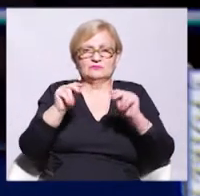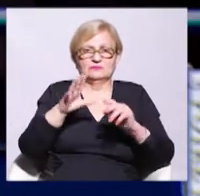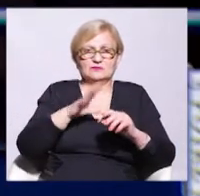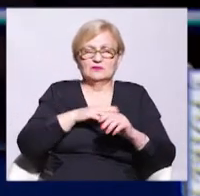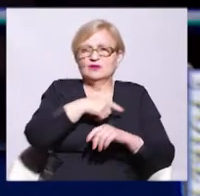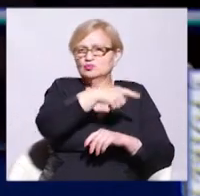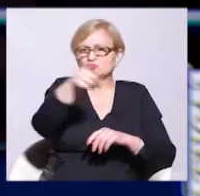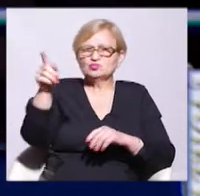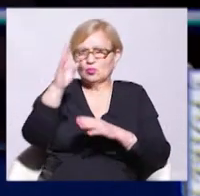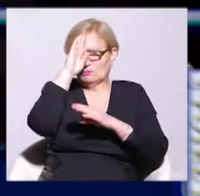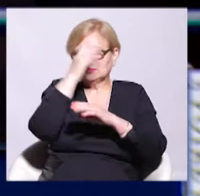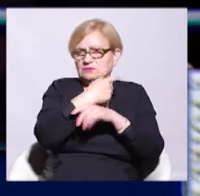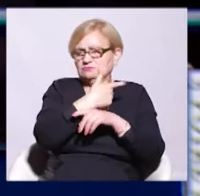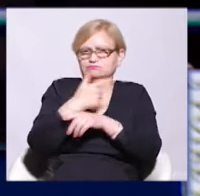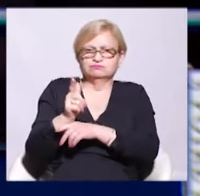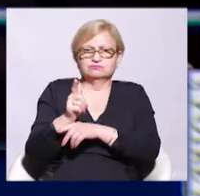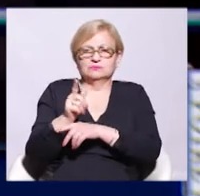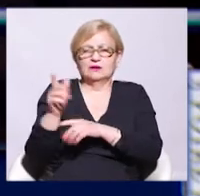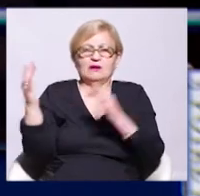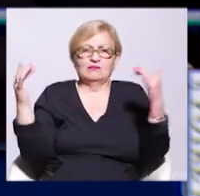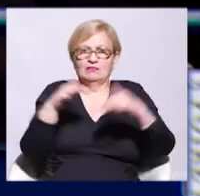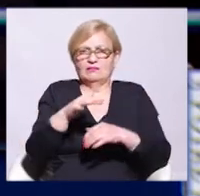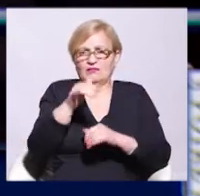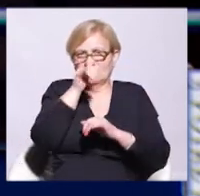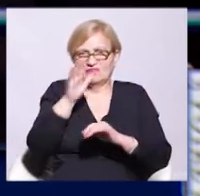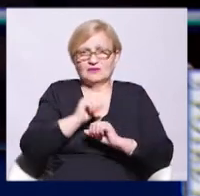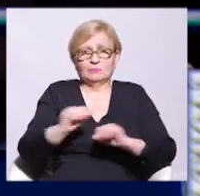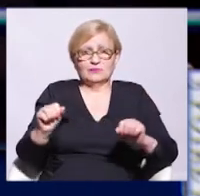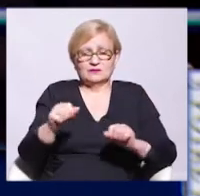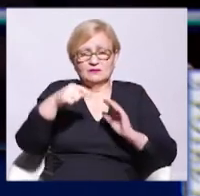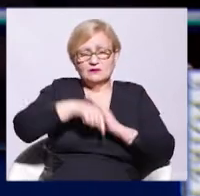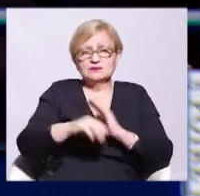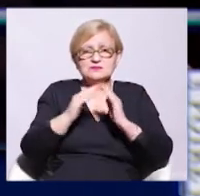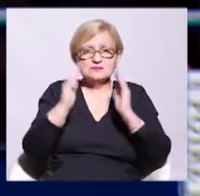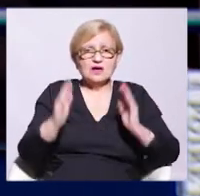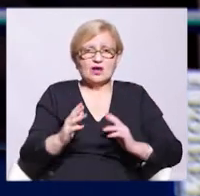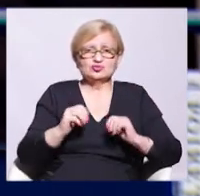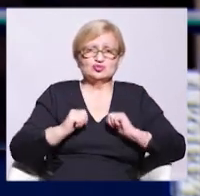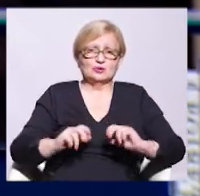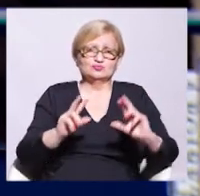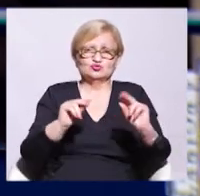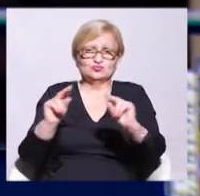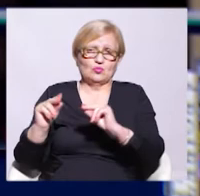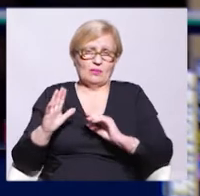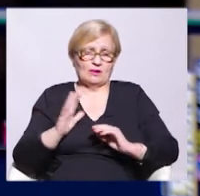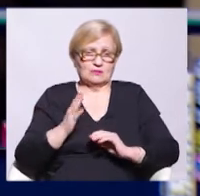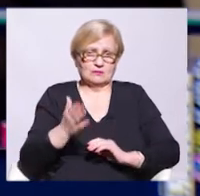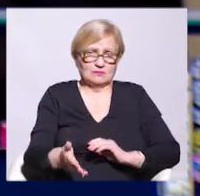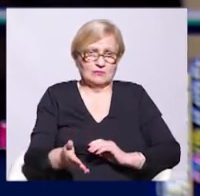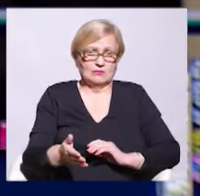და თრგუნვილი შულს მათ ვეღარ უბედავდა და შინაგან მშვიდობასაც ვინ იყო რომ ვერ ხედავდა.